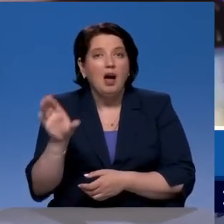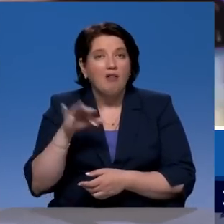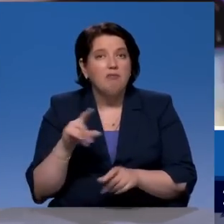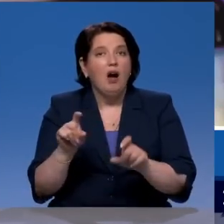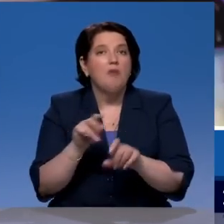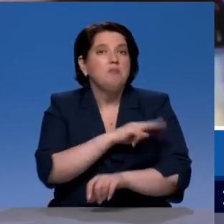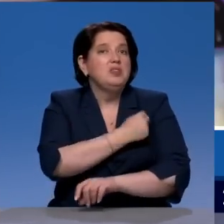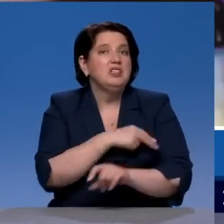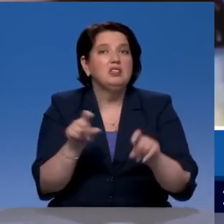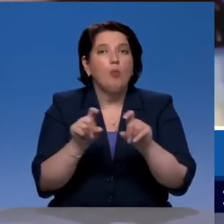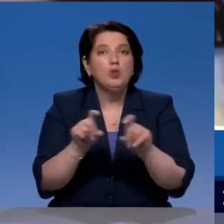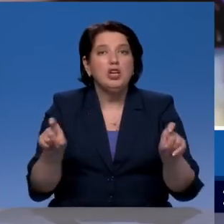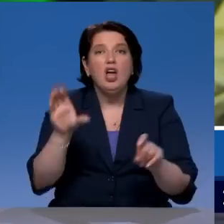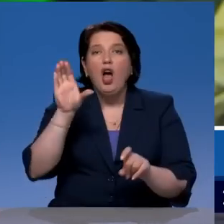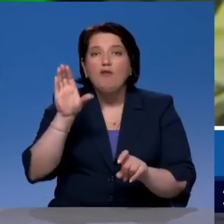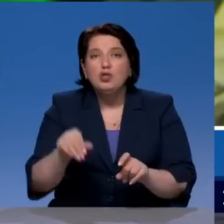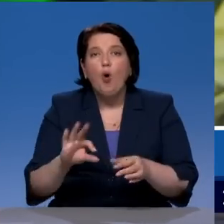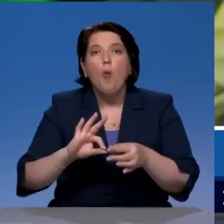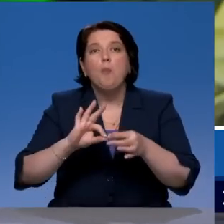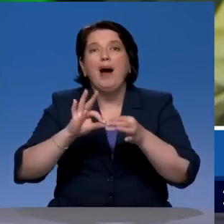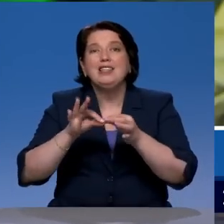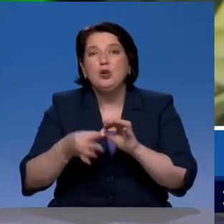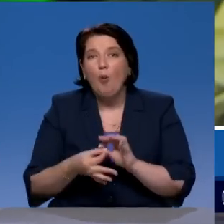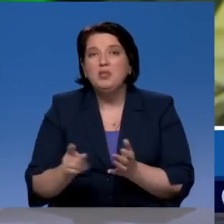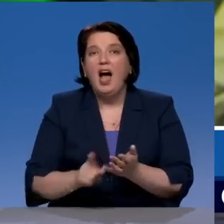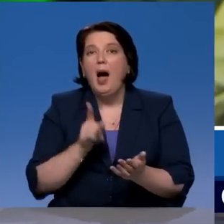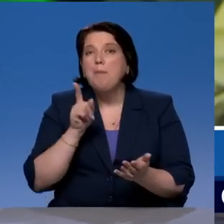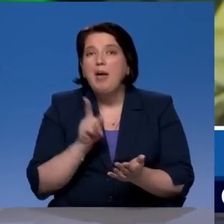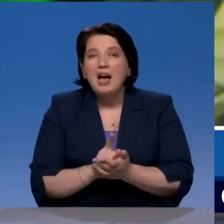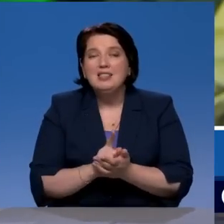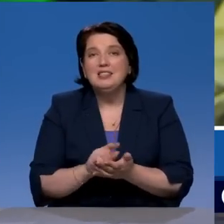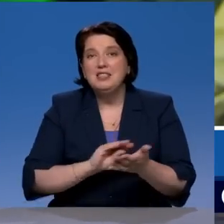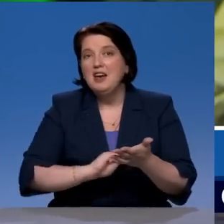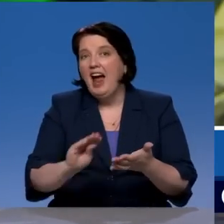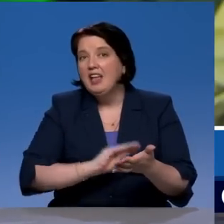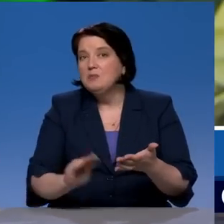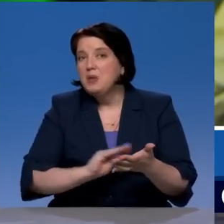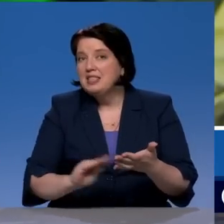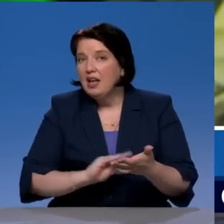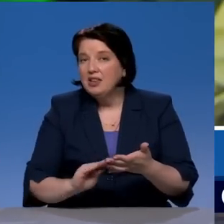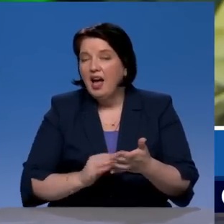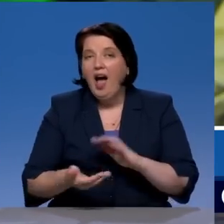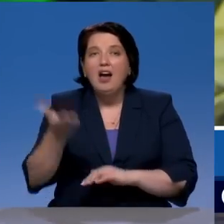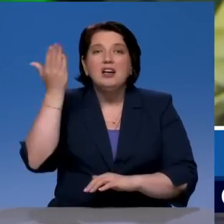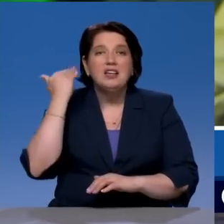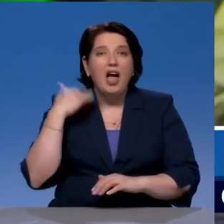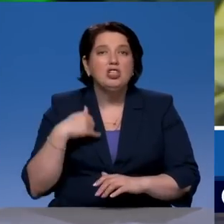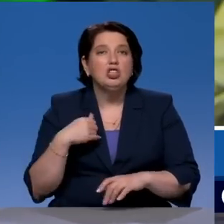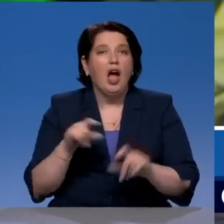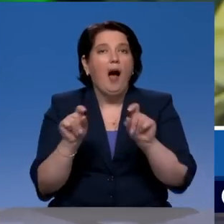предприятие. Правильно, да? Вы говорите, потому что аптечные ведь наши все... Аптеки наши, они когда-то были под